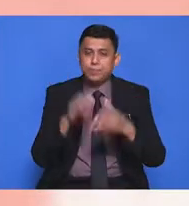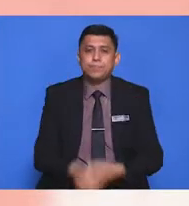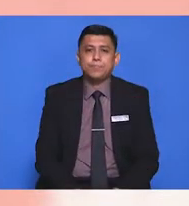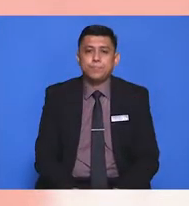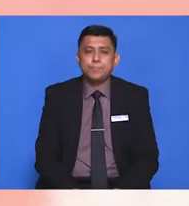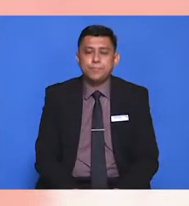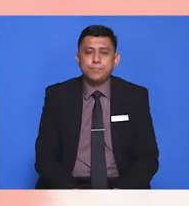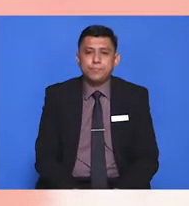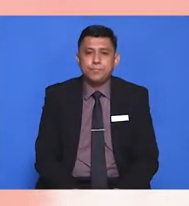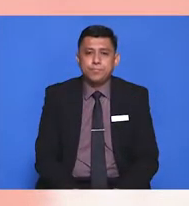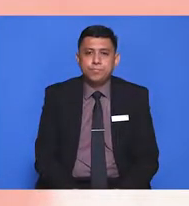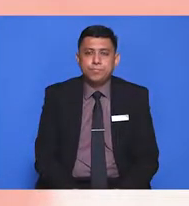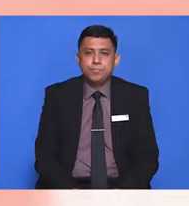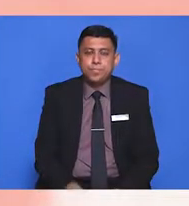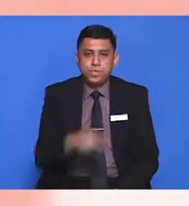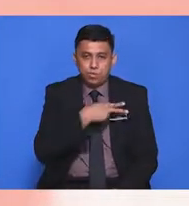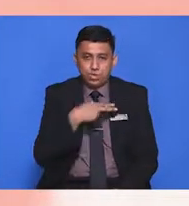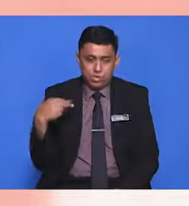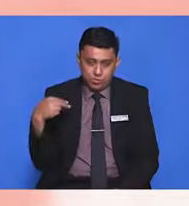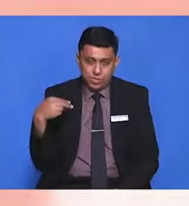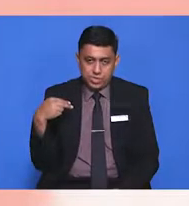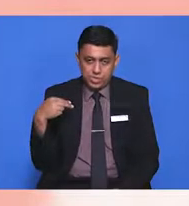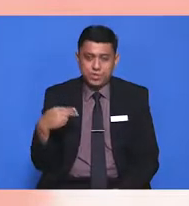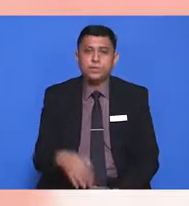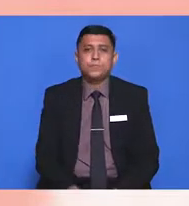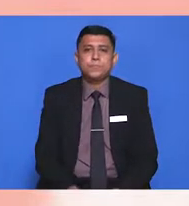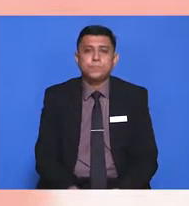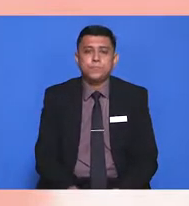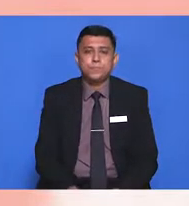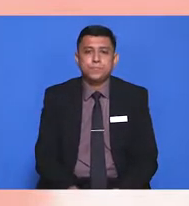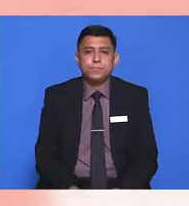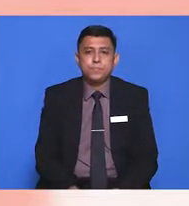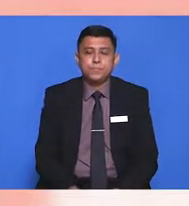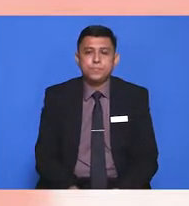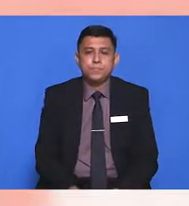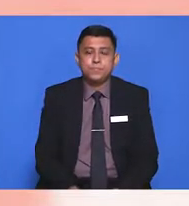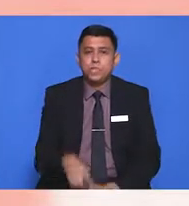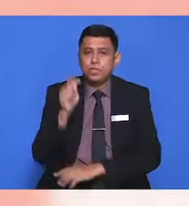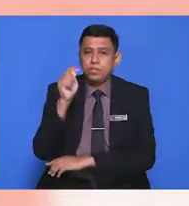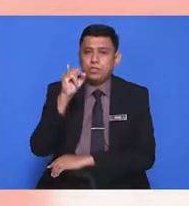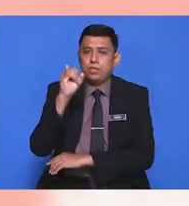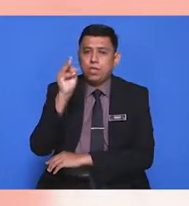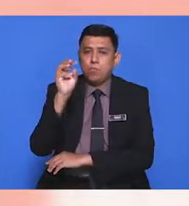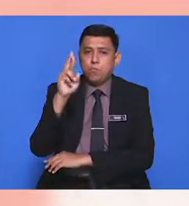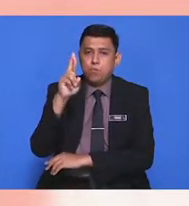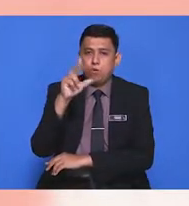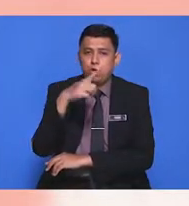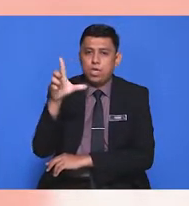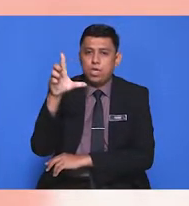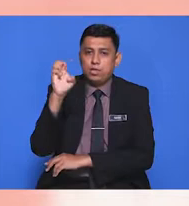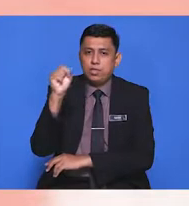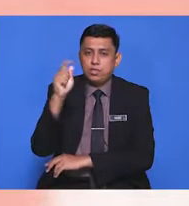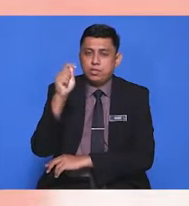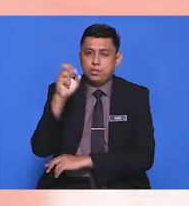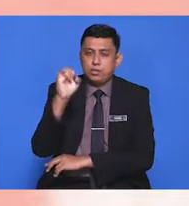Bandar Seri Begawan, Indonesia, ibu negaranya ialah Jakarta, Timor Leste ibu negaranya ialah Dili